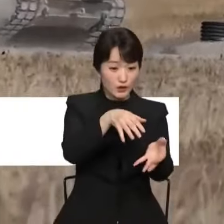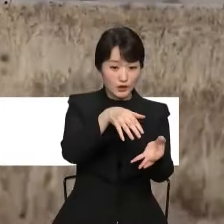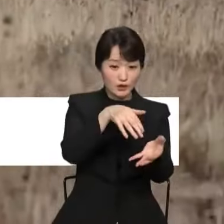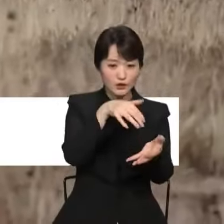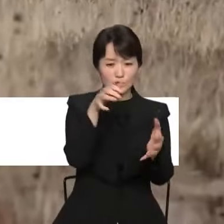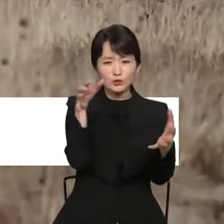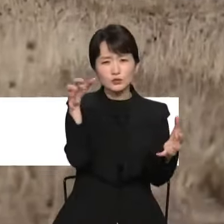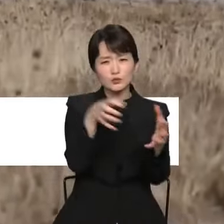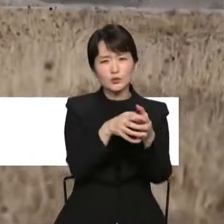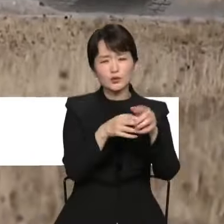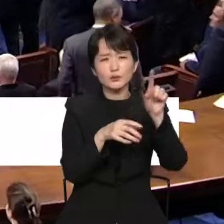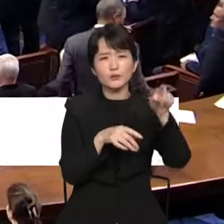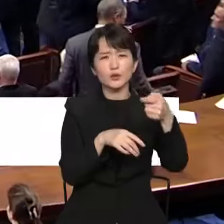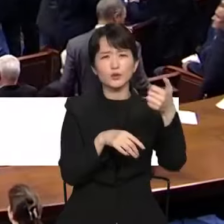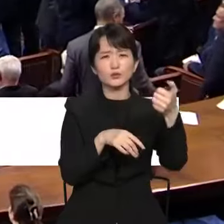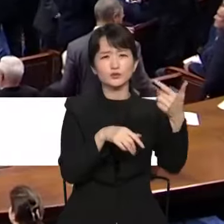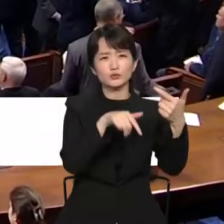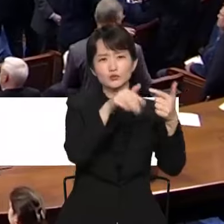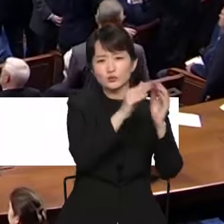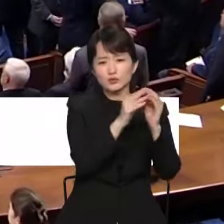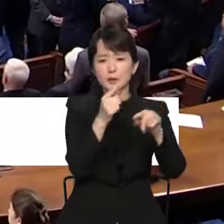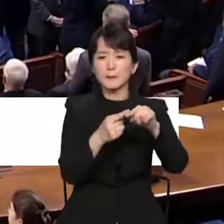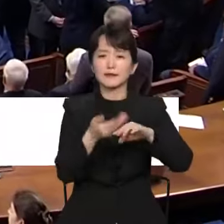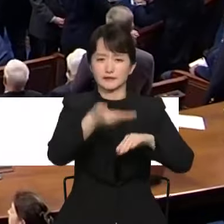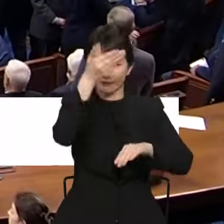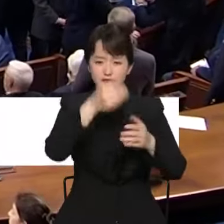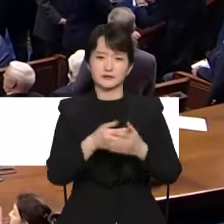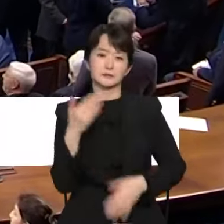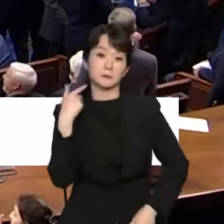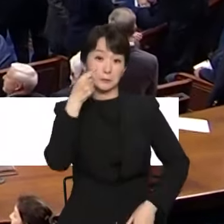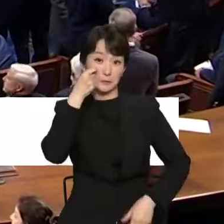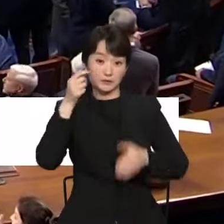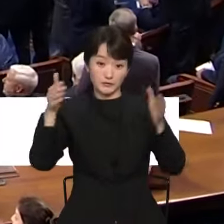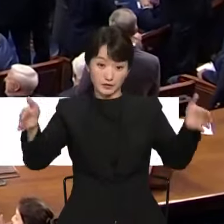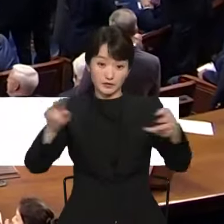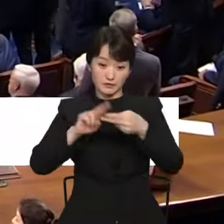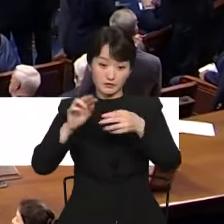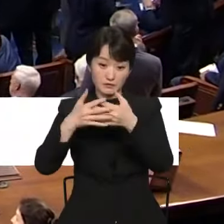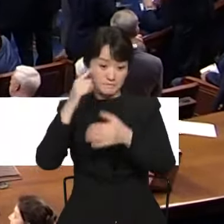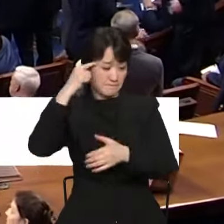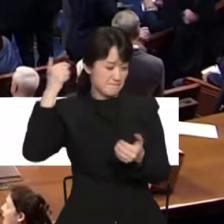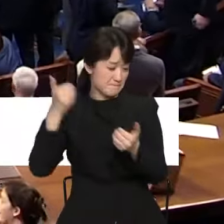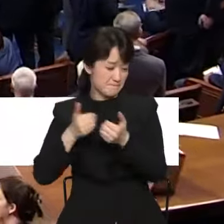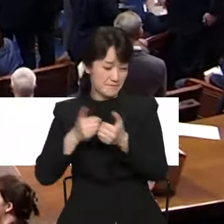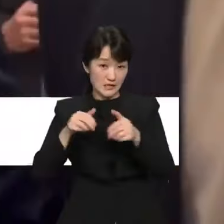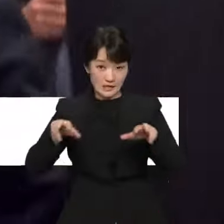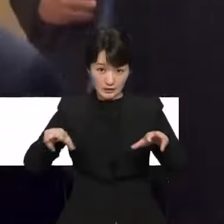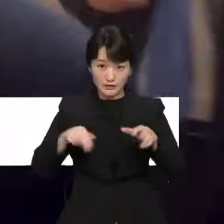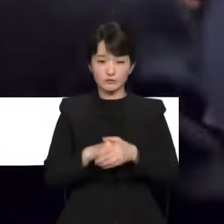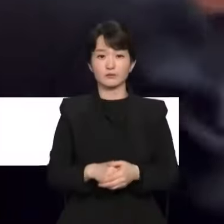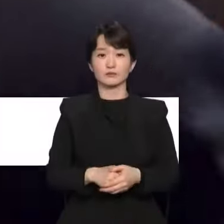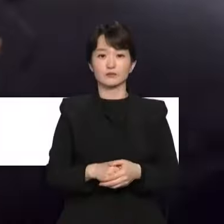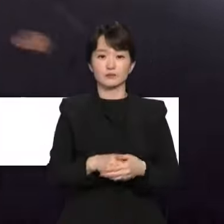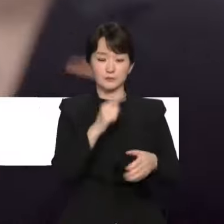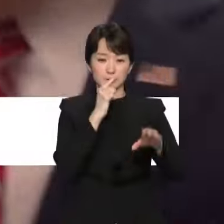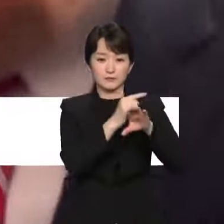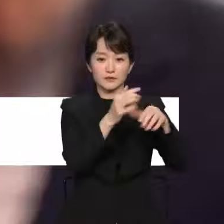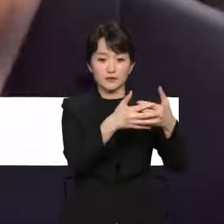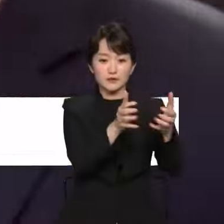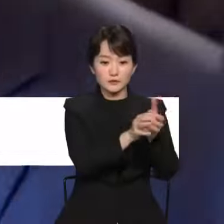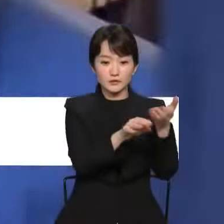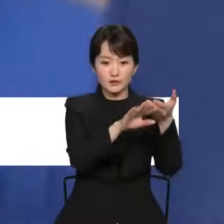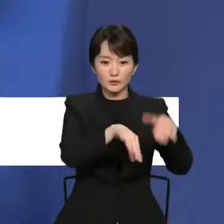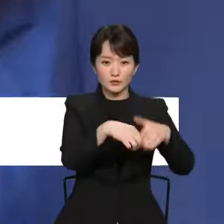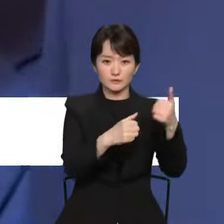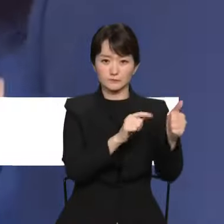원의 절반을 넘습니다. 이 때문에 지난 6개월간 공화당의 반대에 부딪혔지만 이번엔 같은 당 출신 마이크 존슨